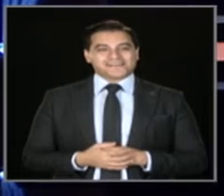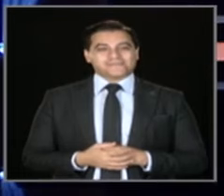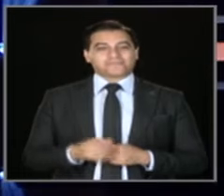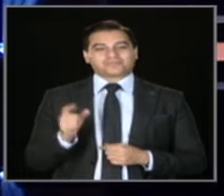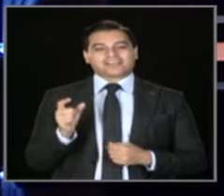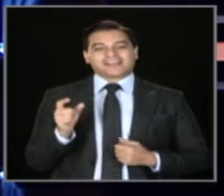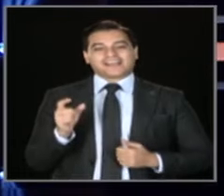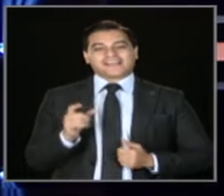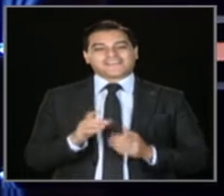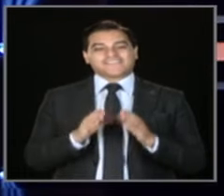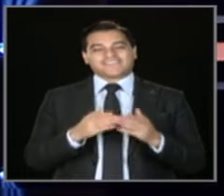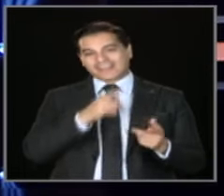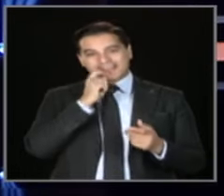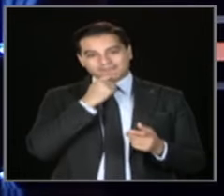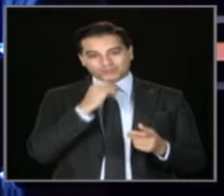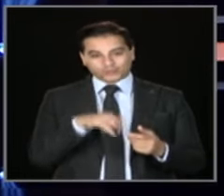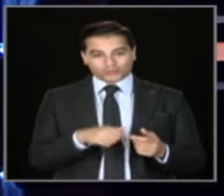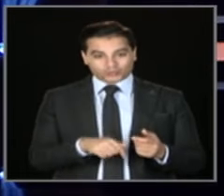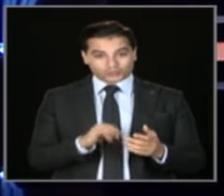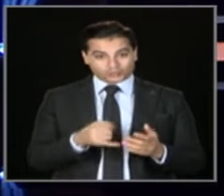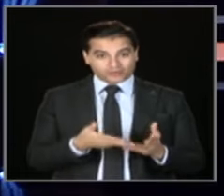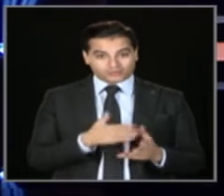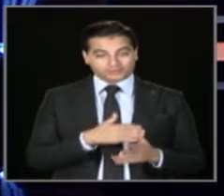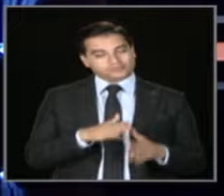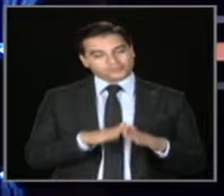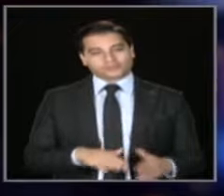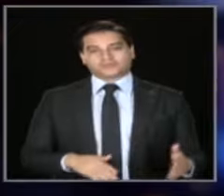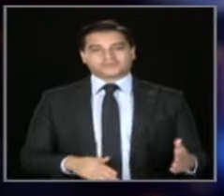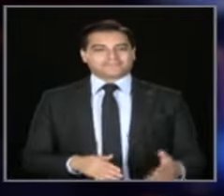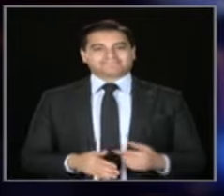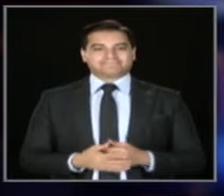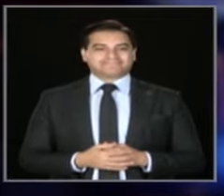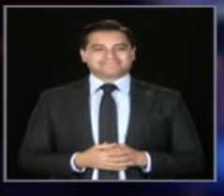نفرتيتي امتى الجوكر؟ دلوقتي دوس على البازر.